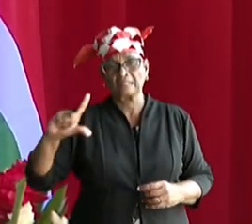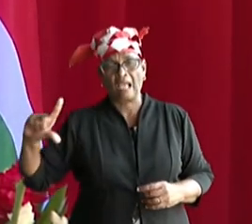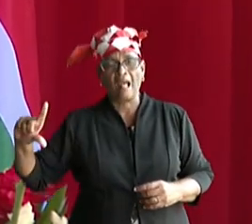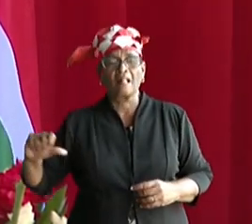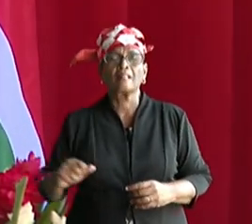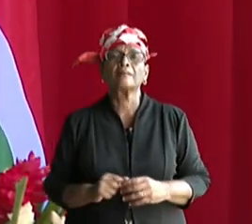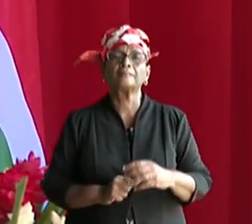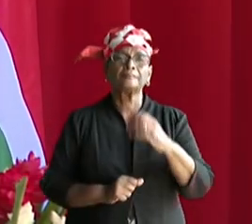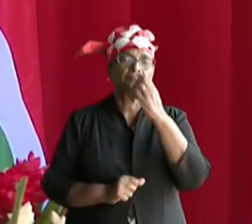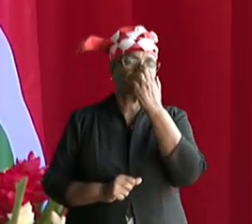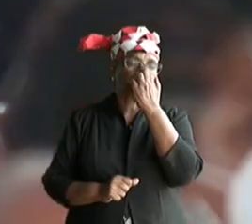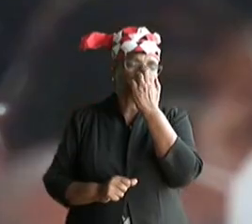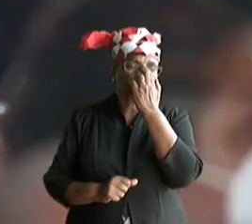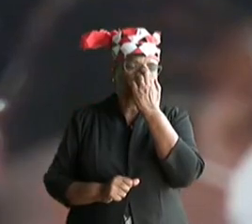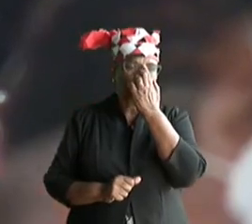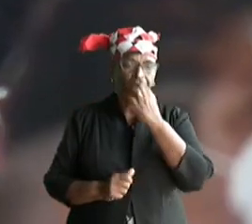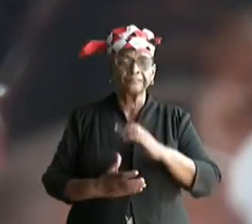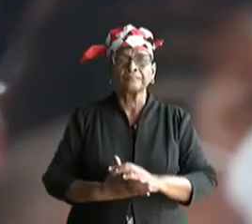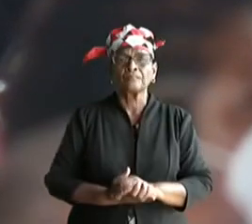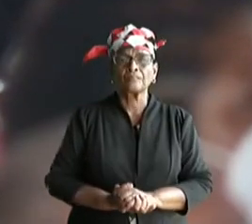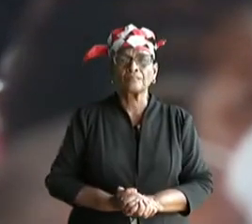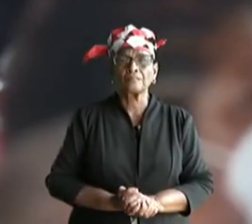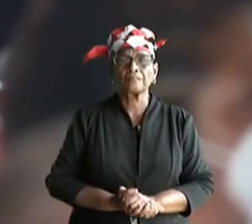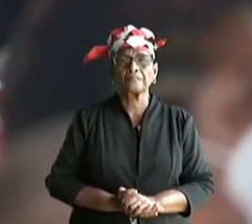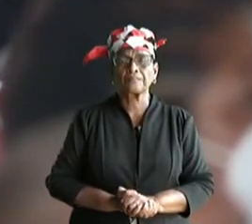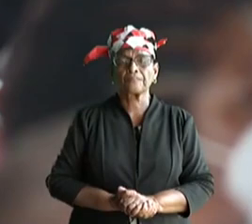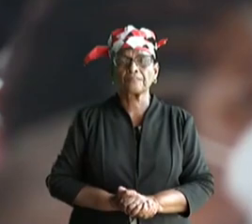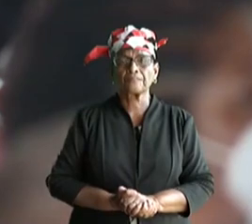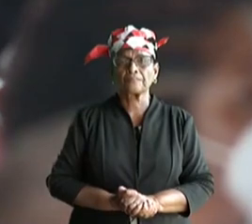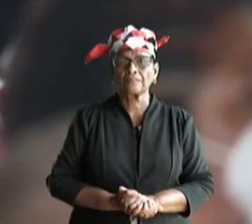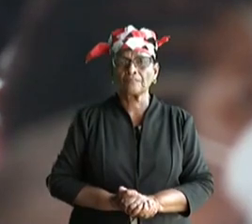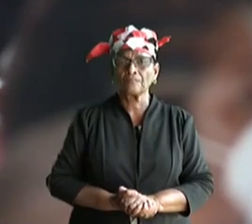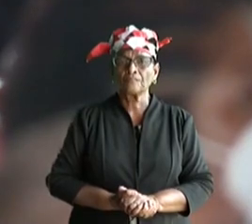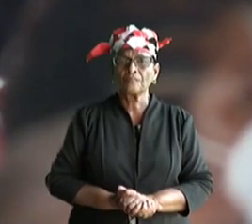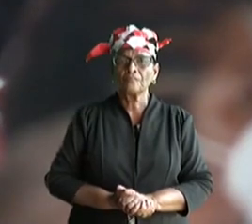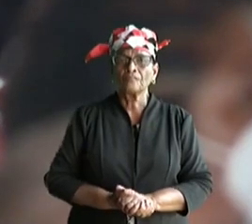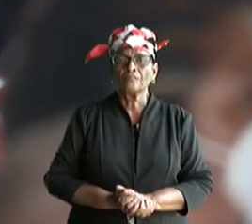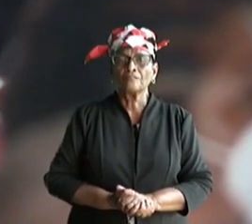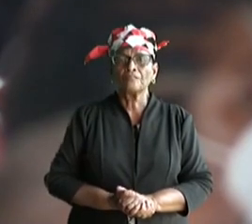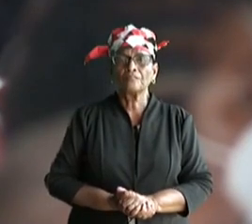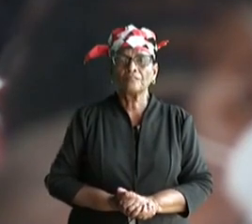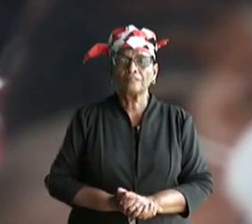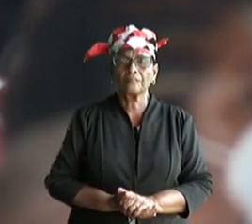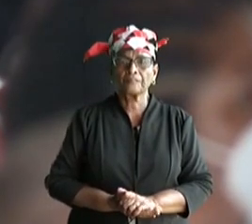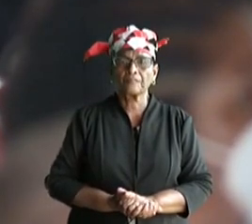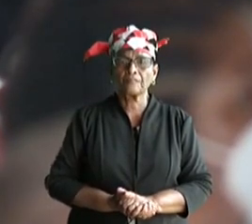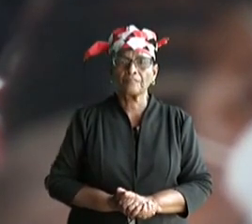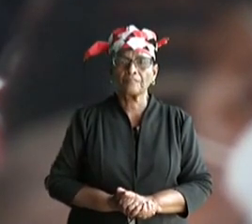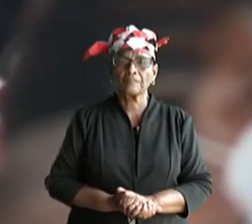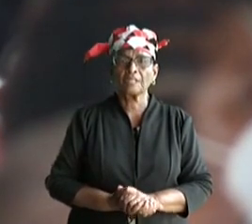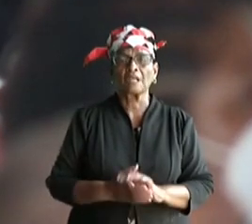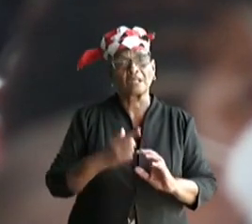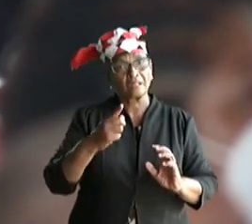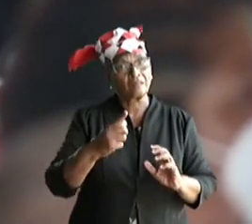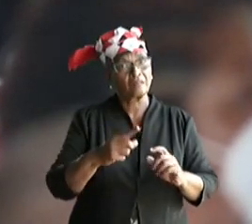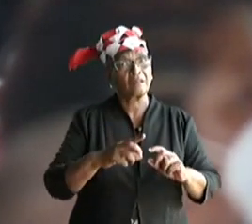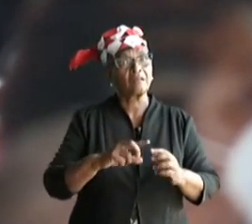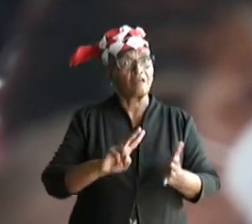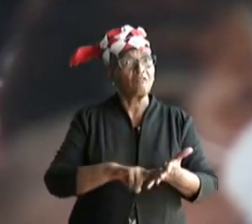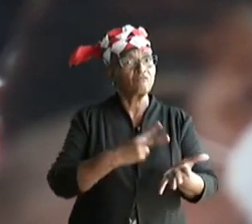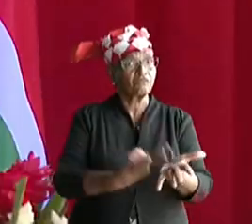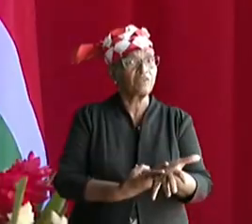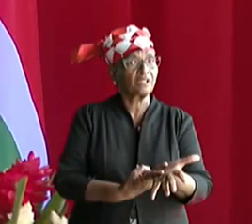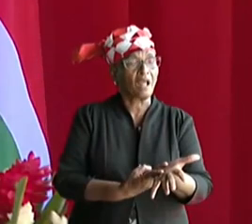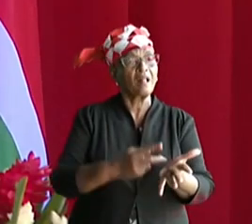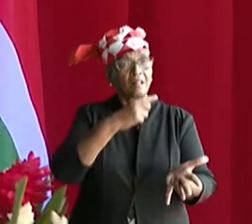Sanskriet. Janani janma bhumishcha swargadapi gariyasi. Hetgeen vrij vertaald betekent,